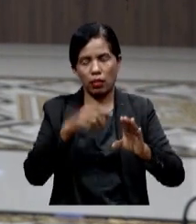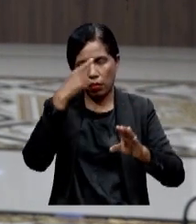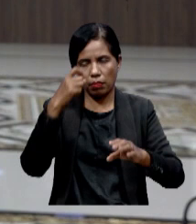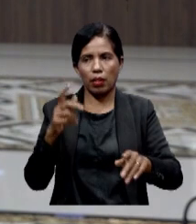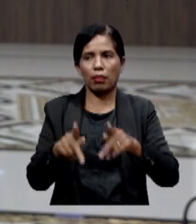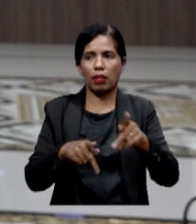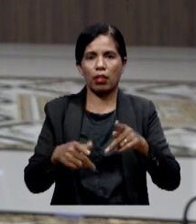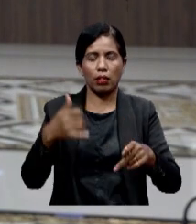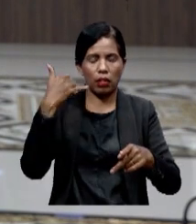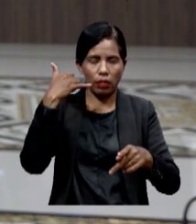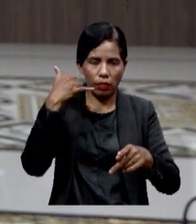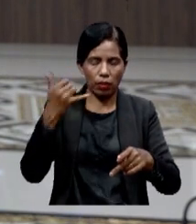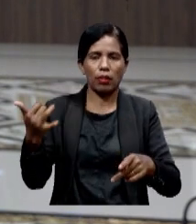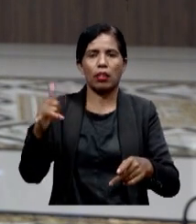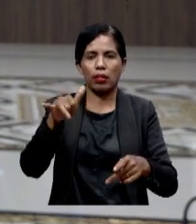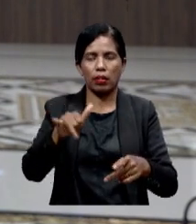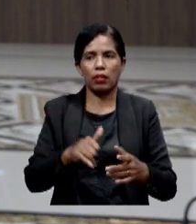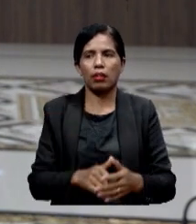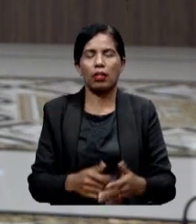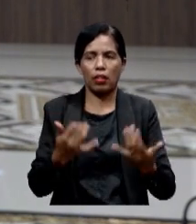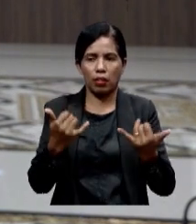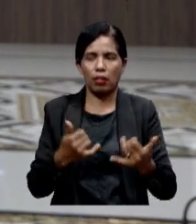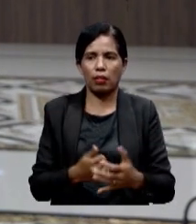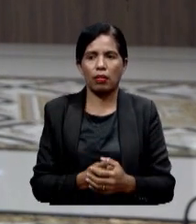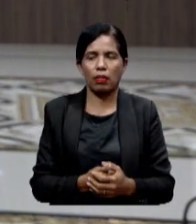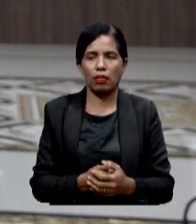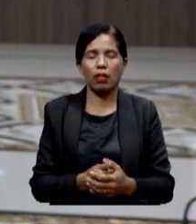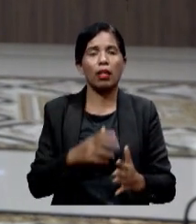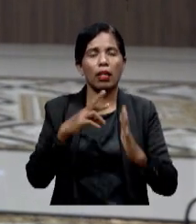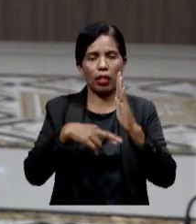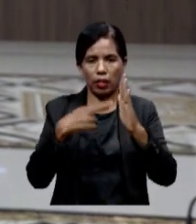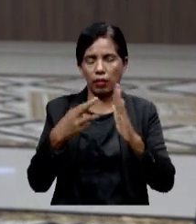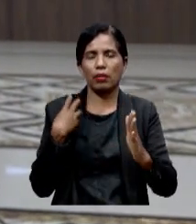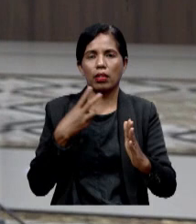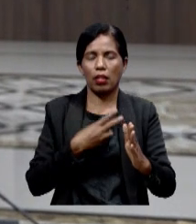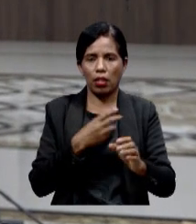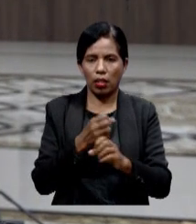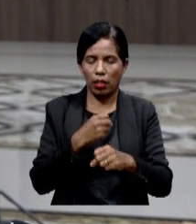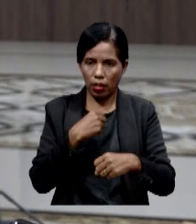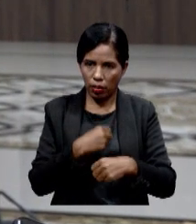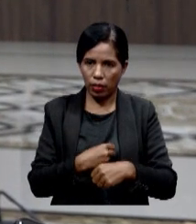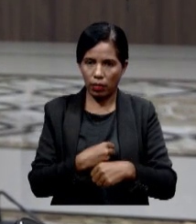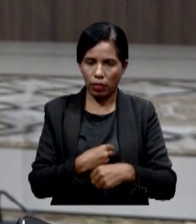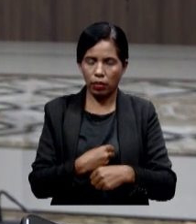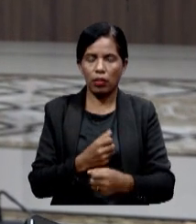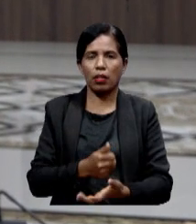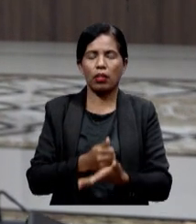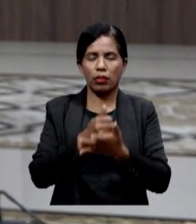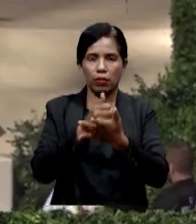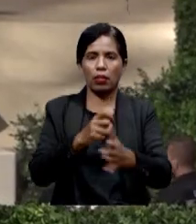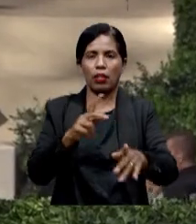carico contatto direttamente falisira. Idene maka meccanismo itahalo ho di tulun doni itenia settor privato sira